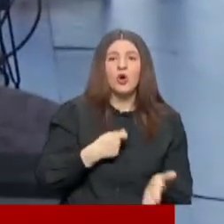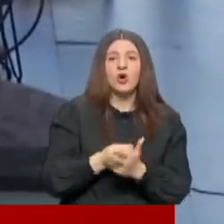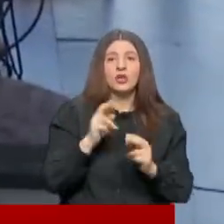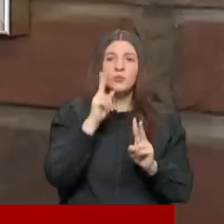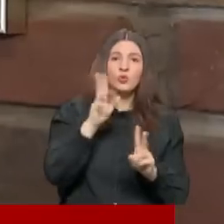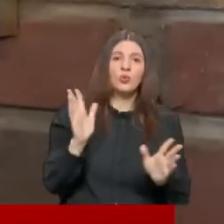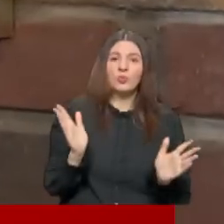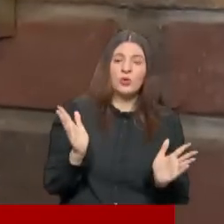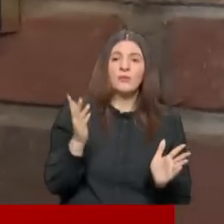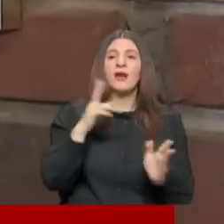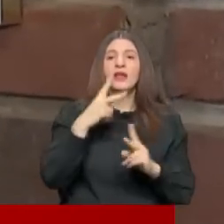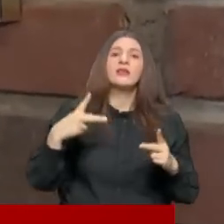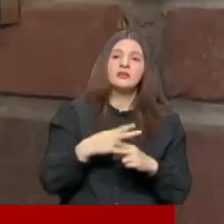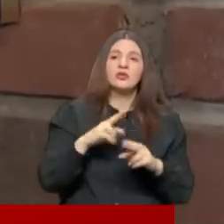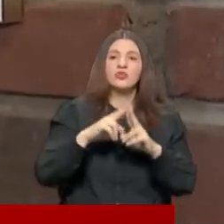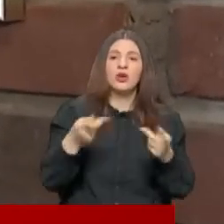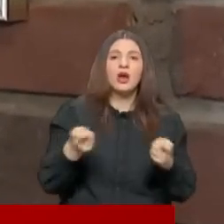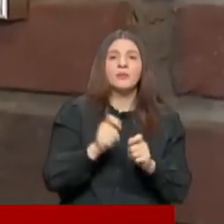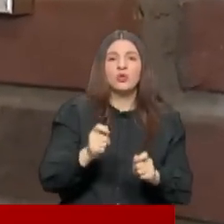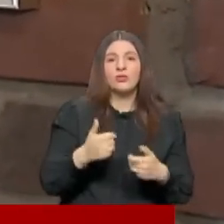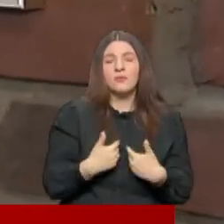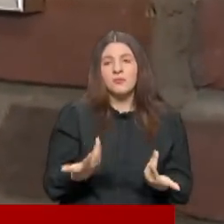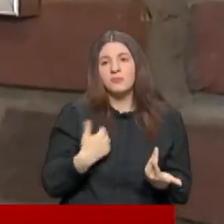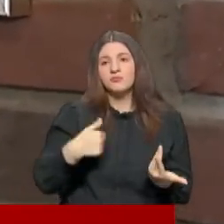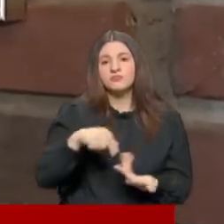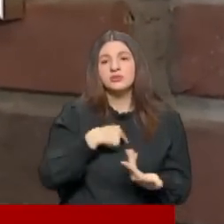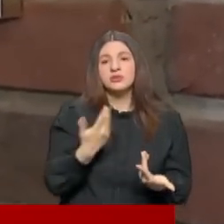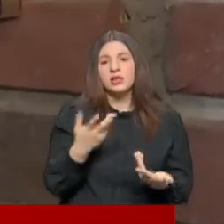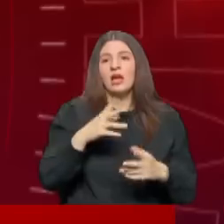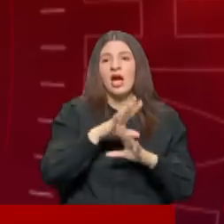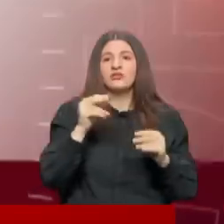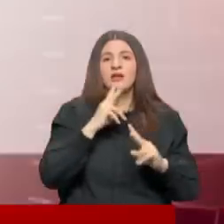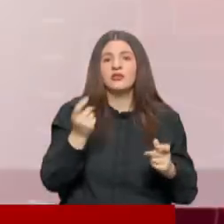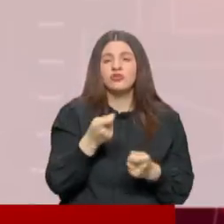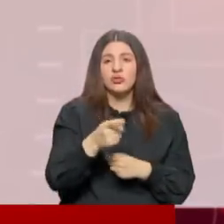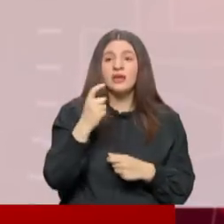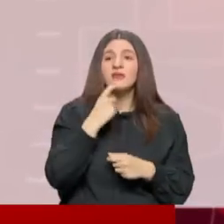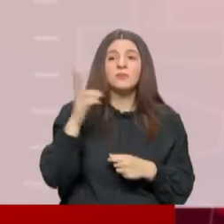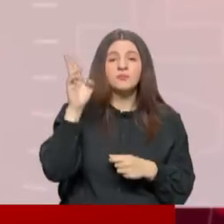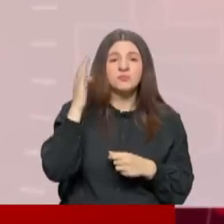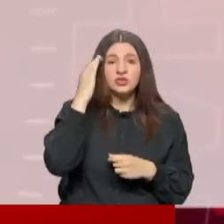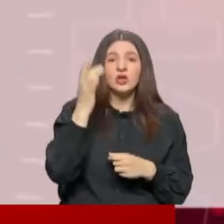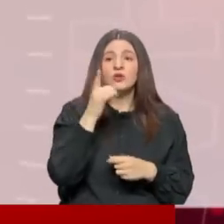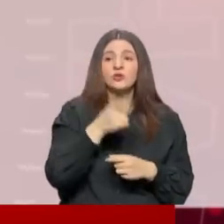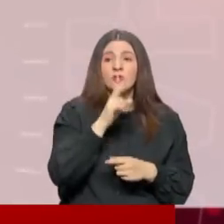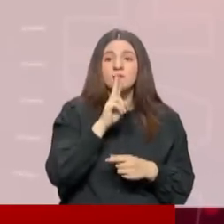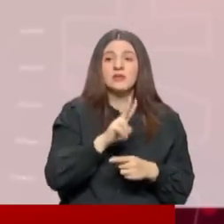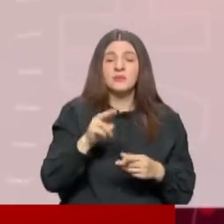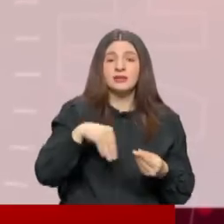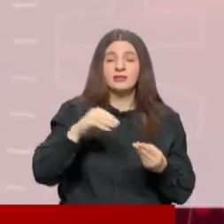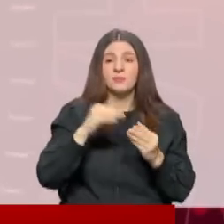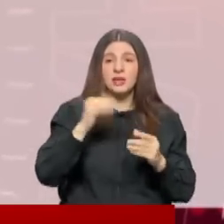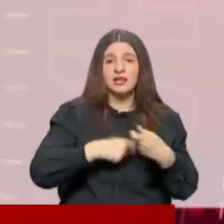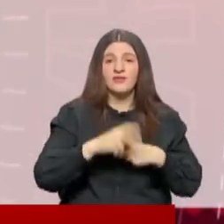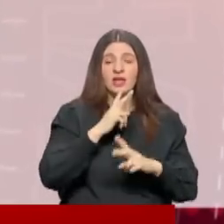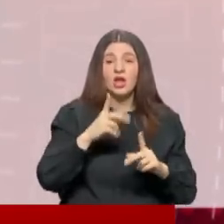gibi görünmüyoruz. Elektriği keserlerse dükkanı kapatmak zorundayız. Bizde her şey elektrikle çalışıyor. Yılın başında %127 zam geldi esnafın